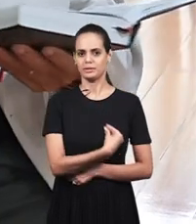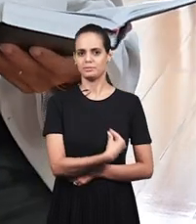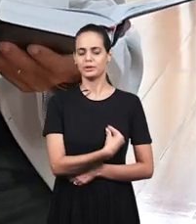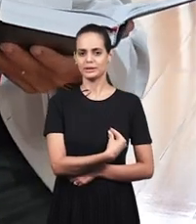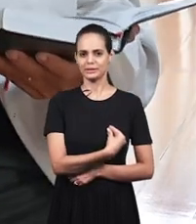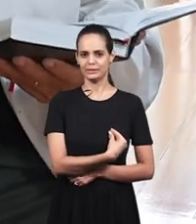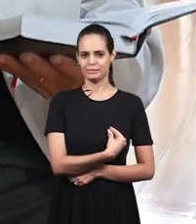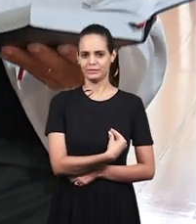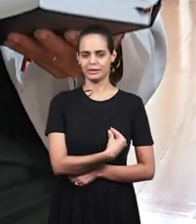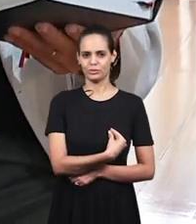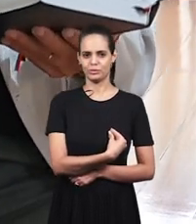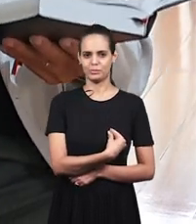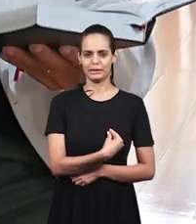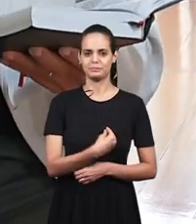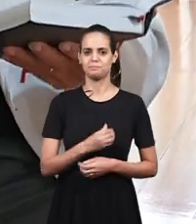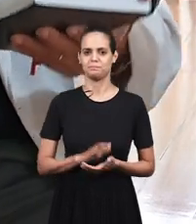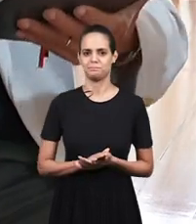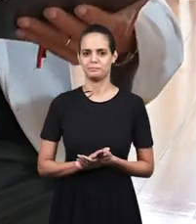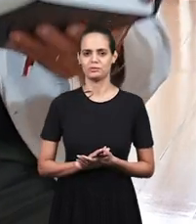это триединый Бог.